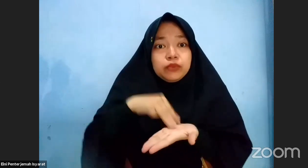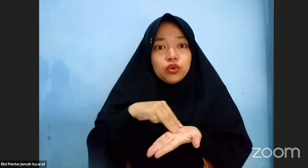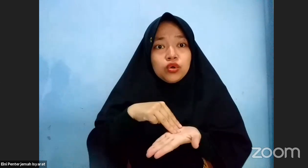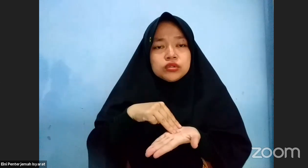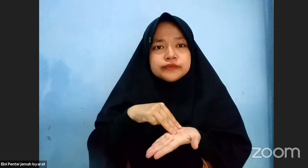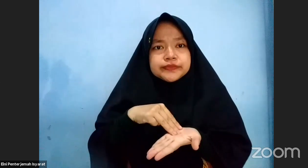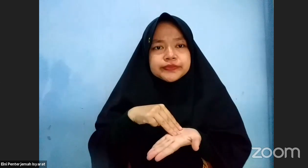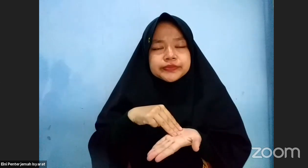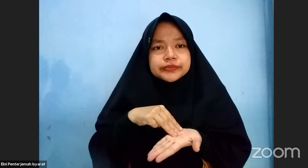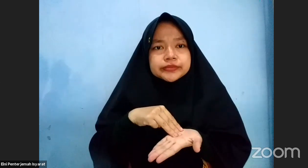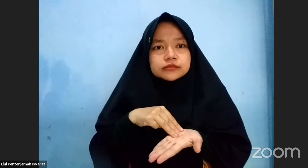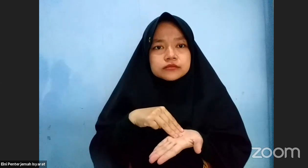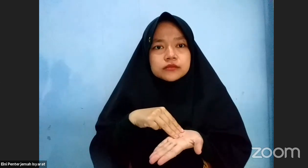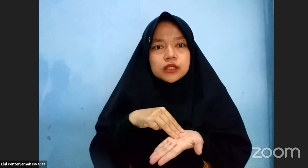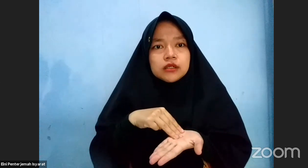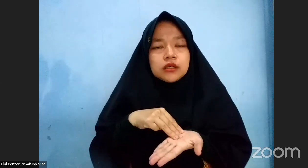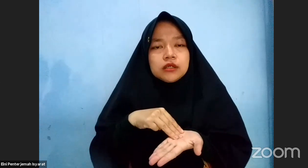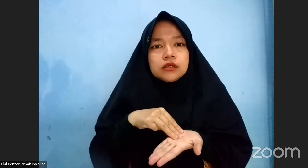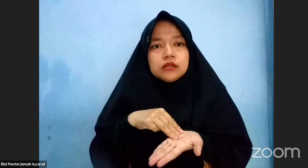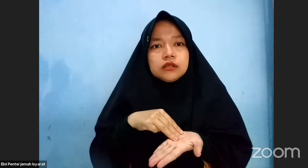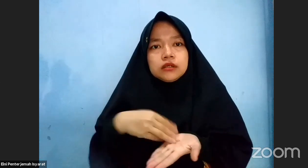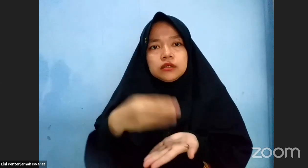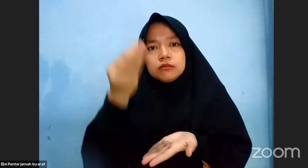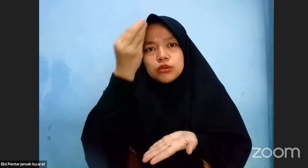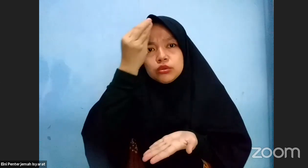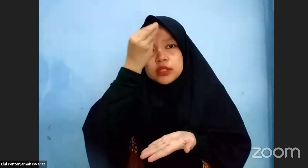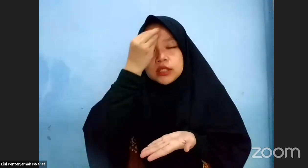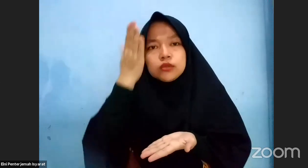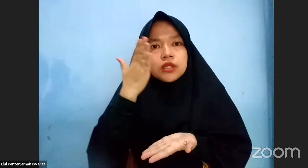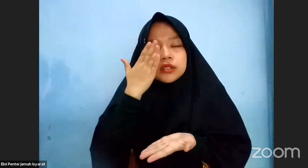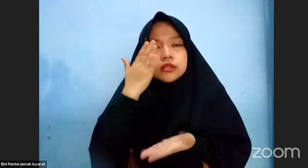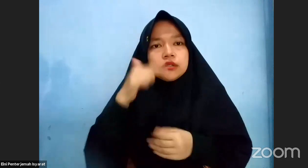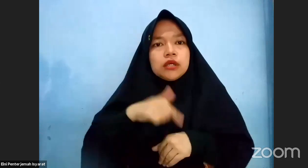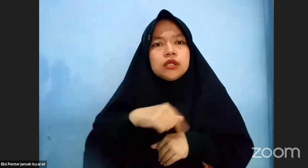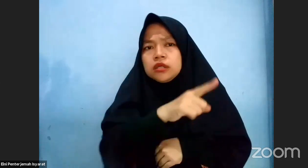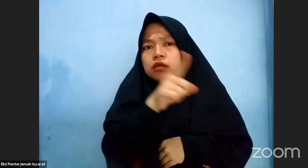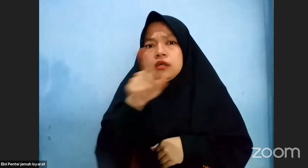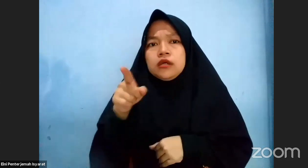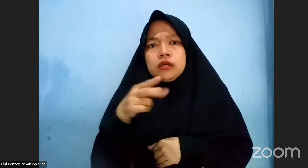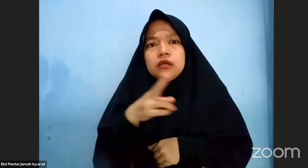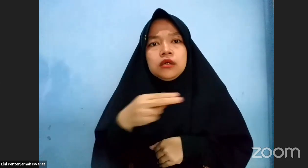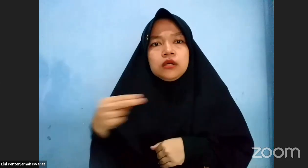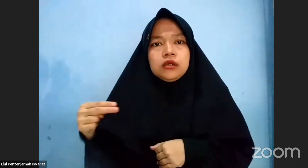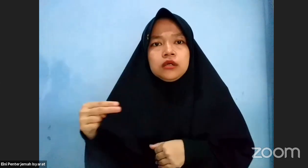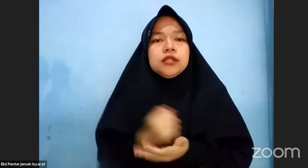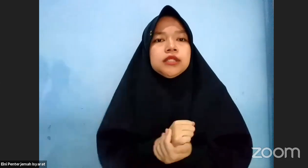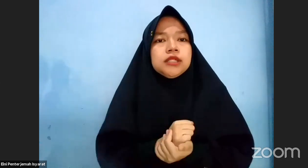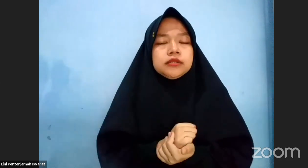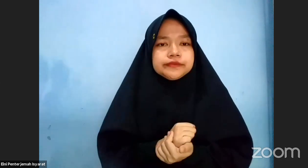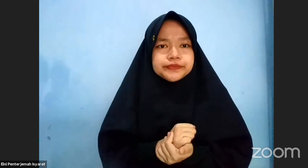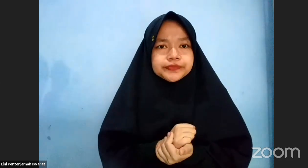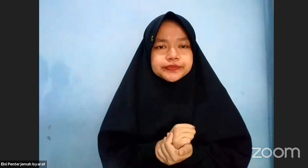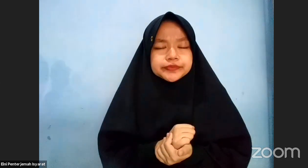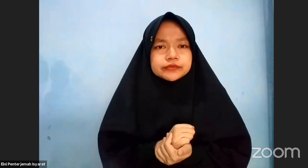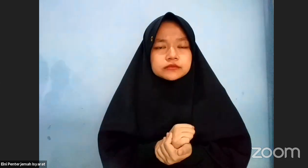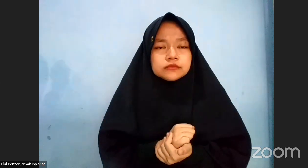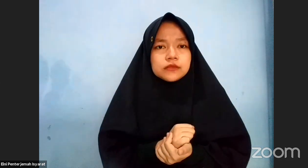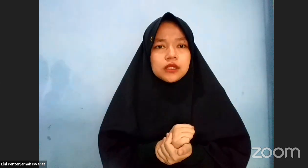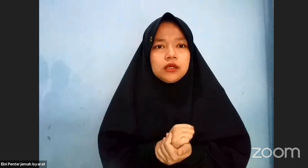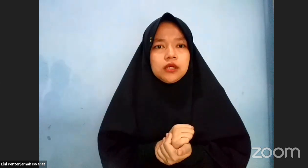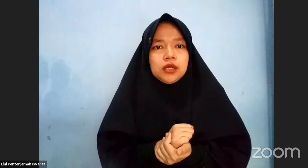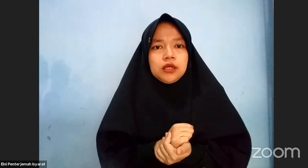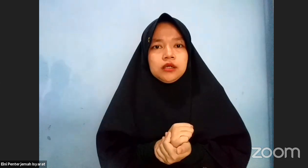iya mudah-mudahan tahun depan ya udah mudahan amin Kalau boleh Nah kita tebu Erna saya baru